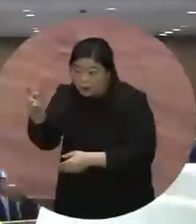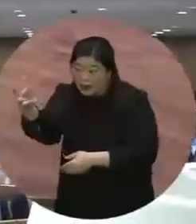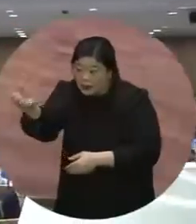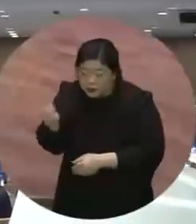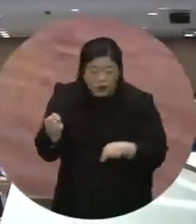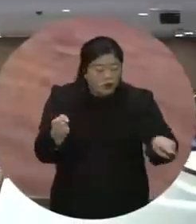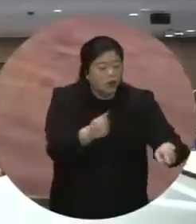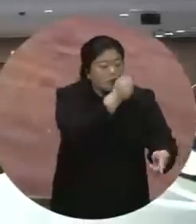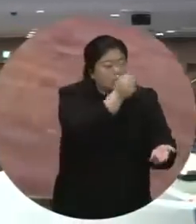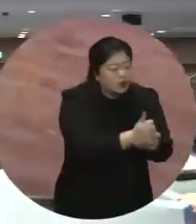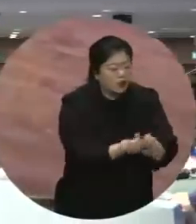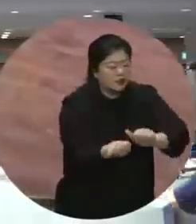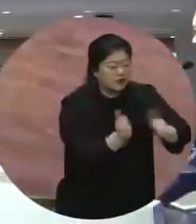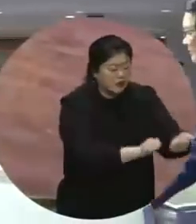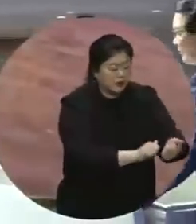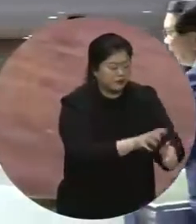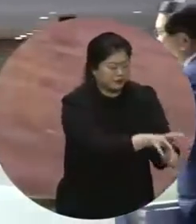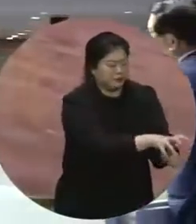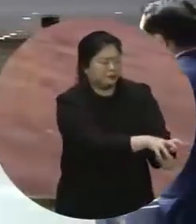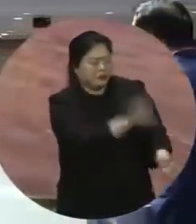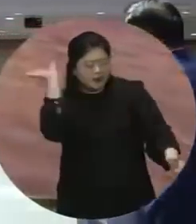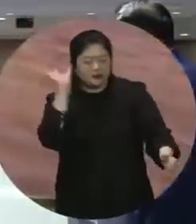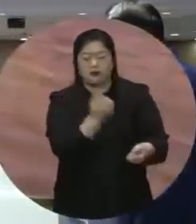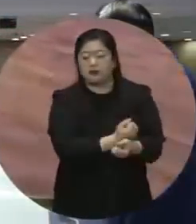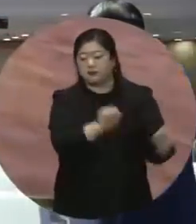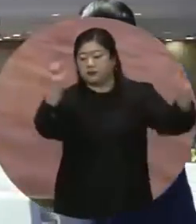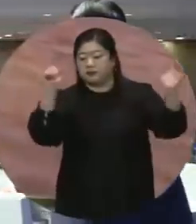사망의 법에서 너를 해방하였습니다.